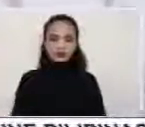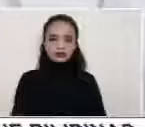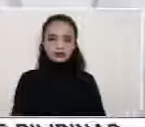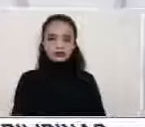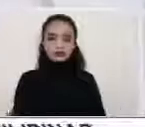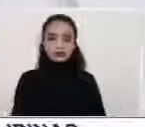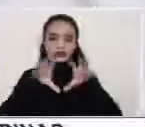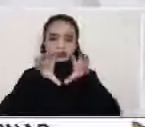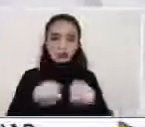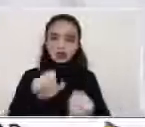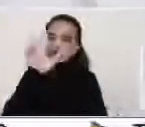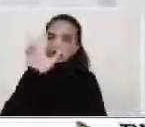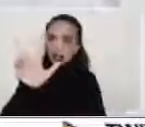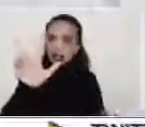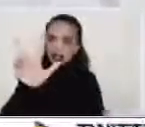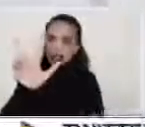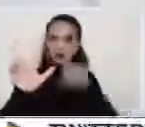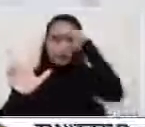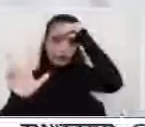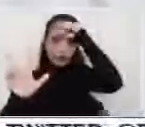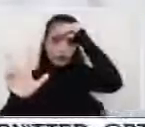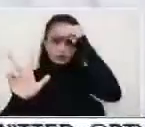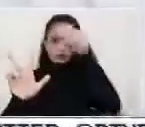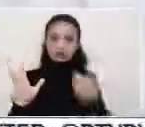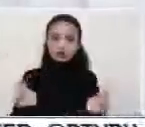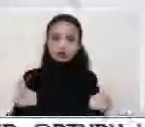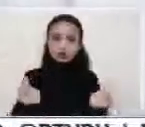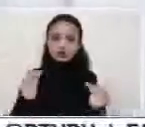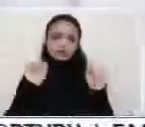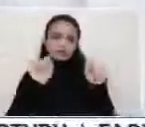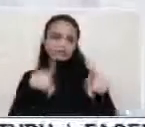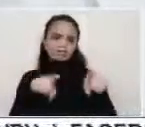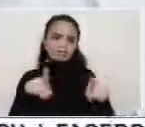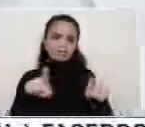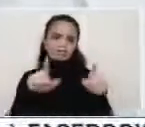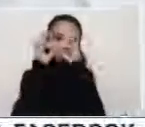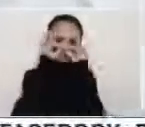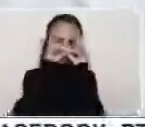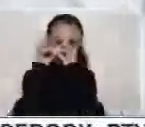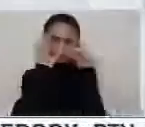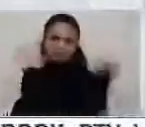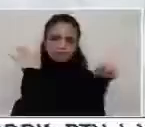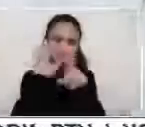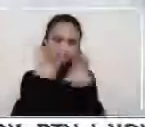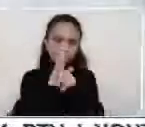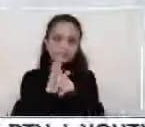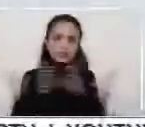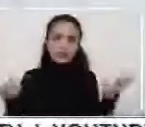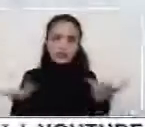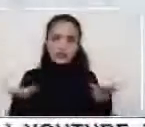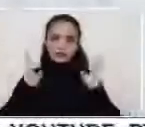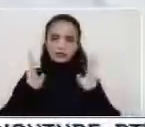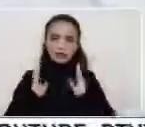dumating ng mga karasida. Kasi po ba, paupahan po namin. Alamin ko lang po, ba?